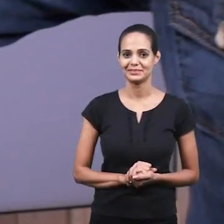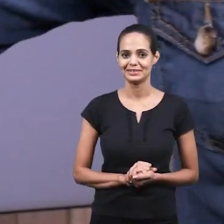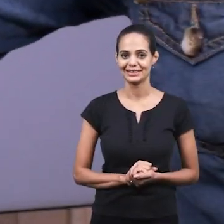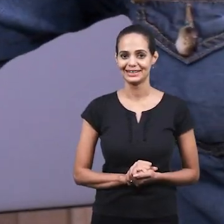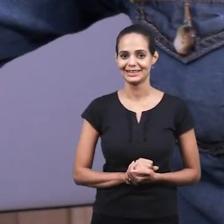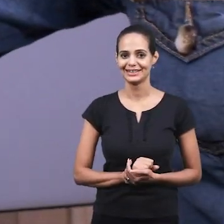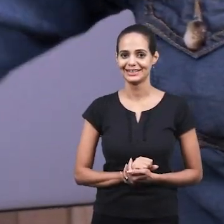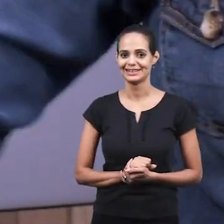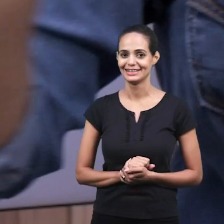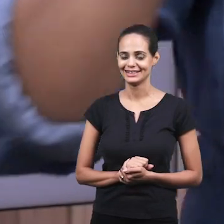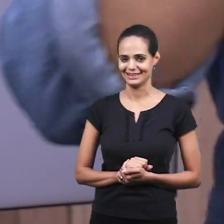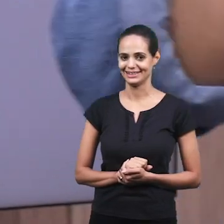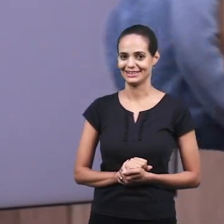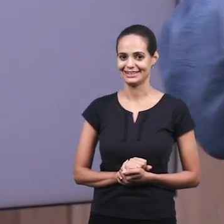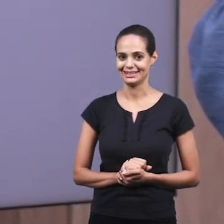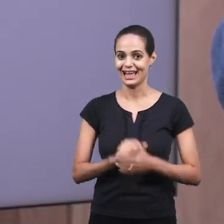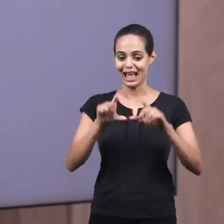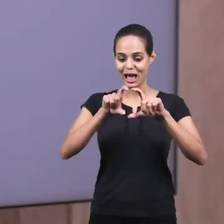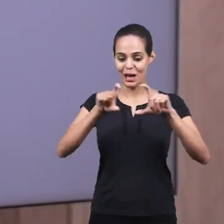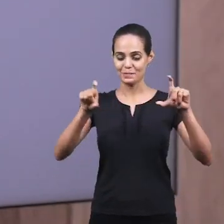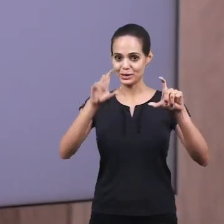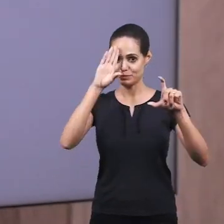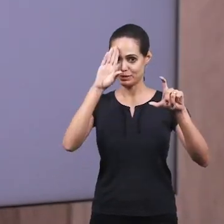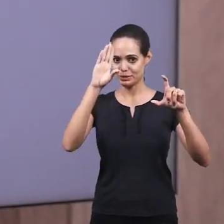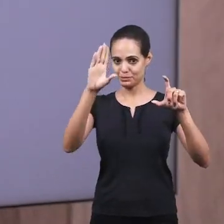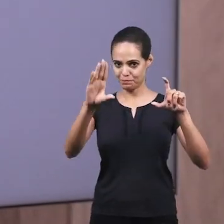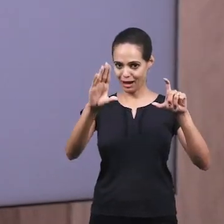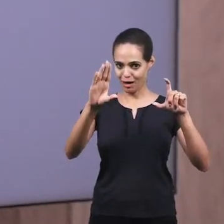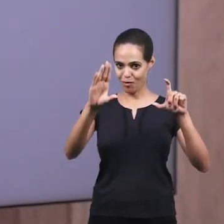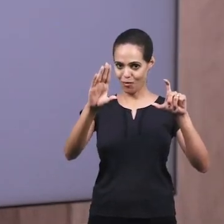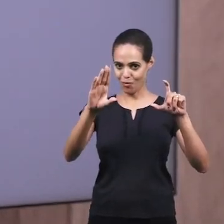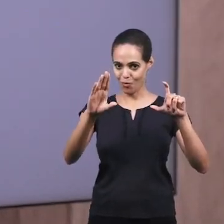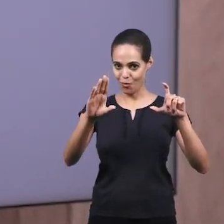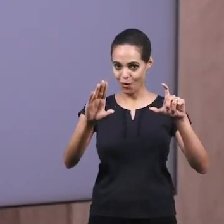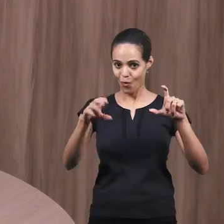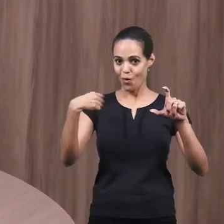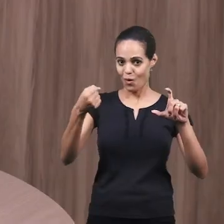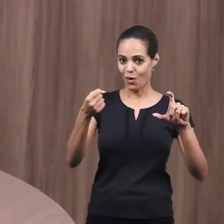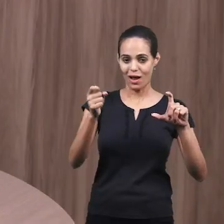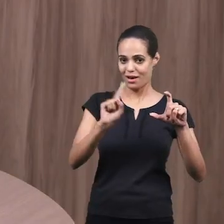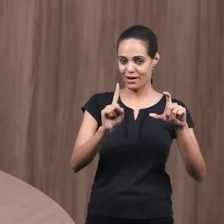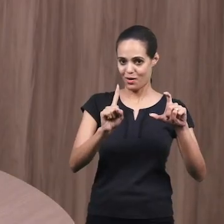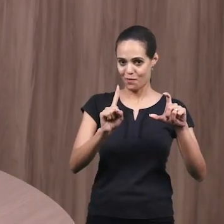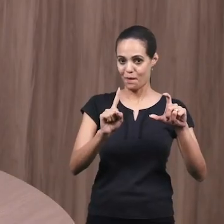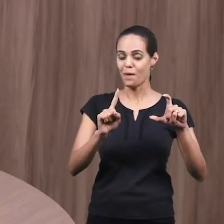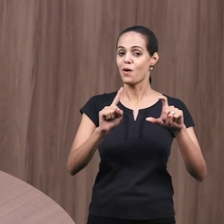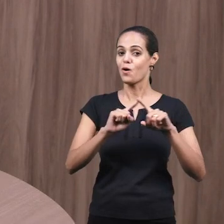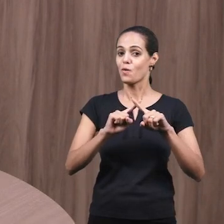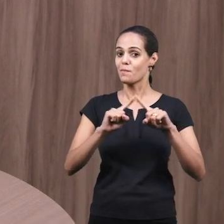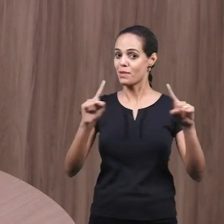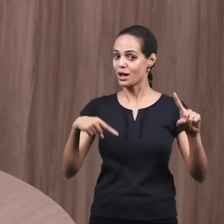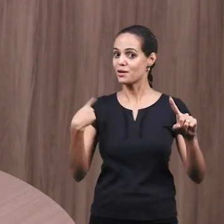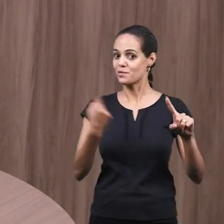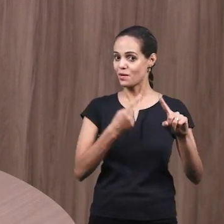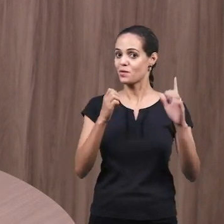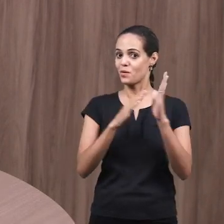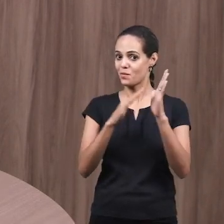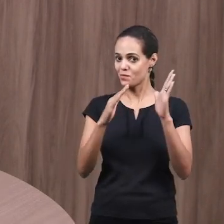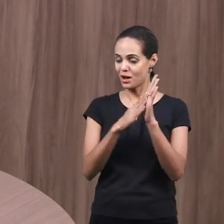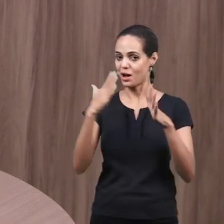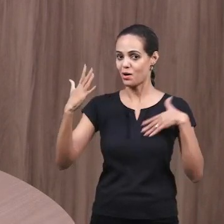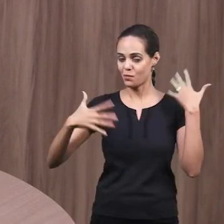Le chœur, nous n'allons pas jouer, mais on va chanter avec toute joie. Et les